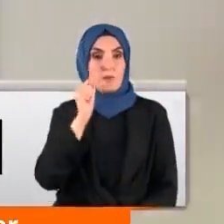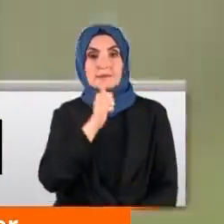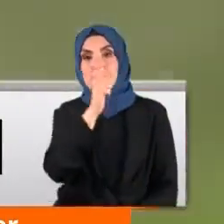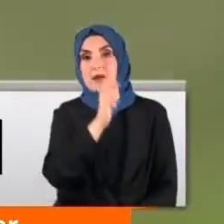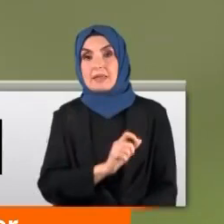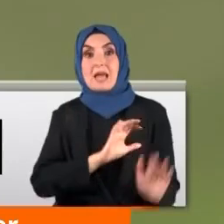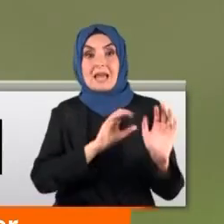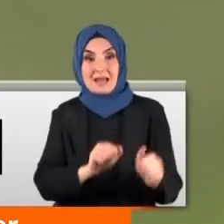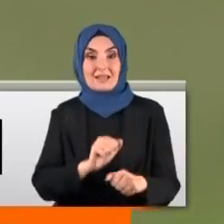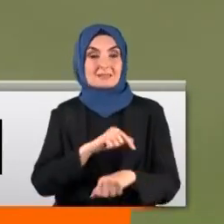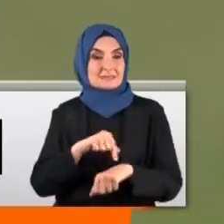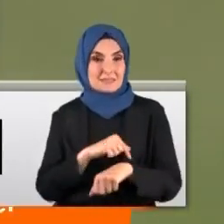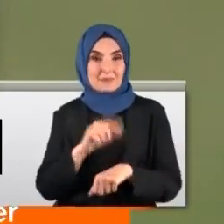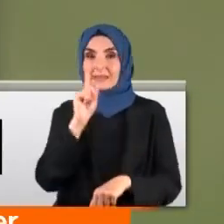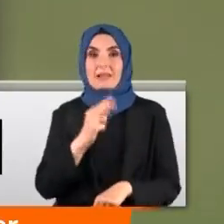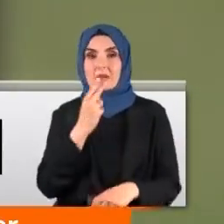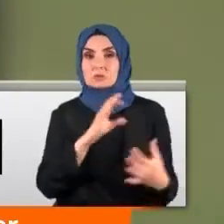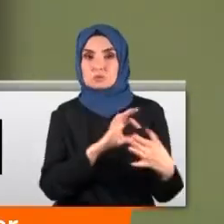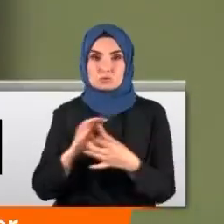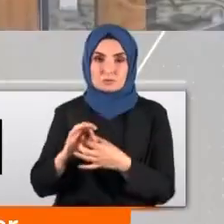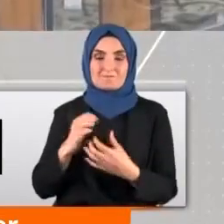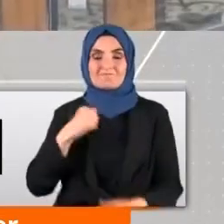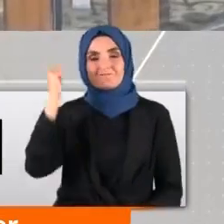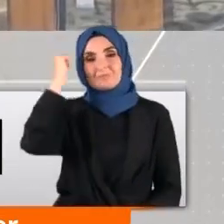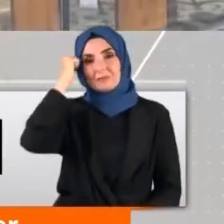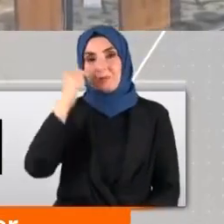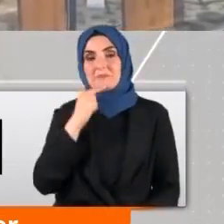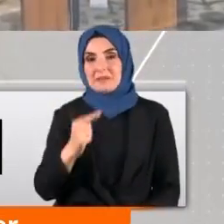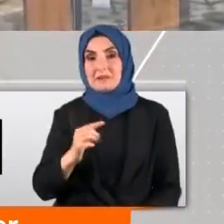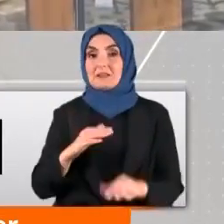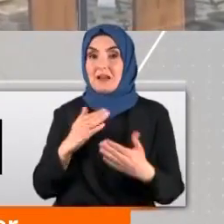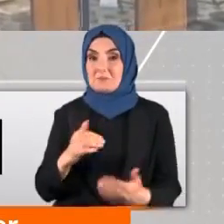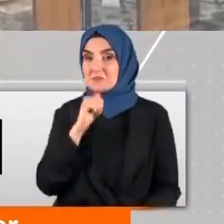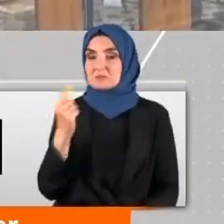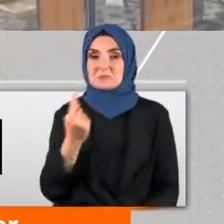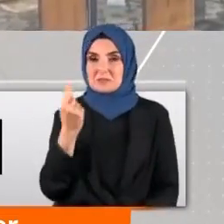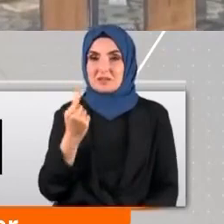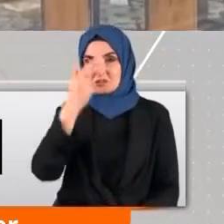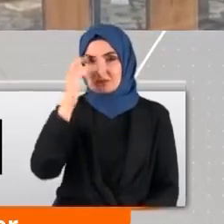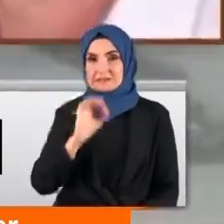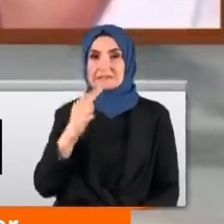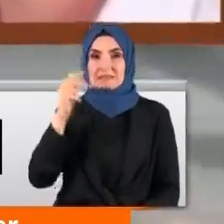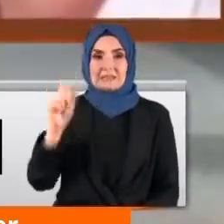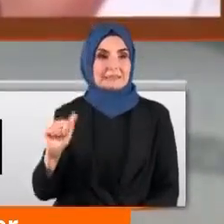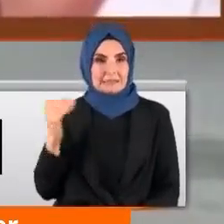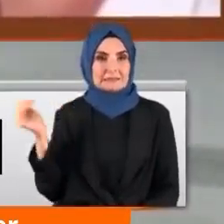cümle böyle olsun istemezdim oldu. Pişmanım dedi ama hiçbir şey talihsiz kadını geri getiremeyecek.